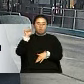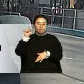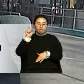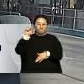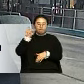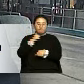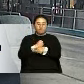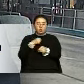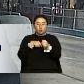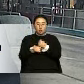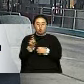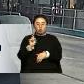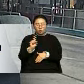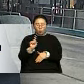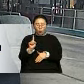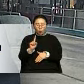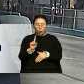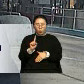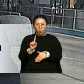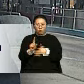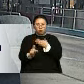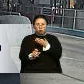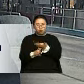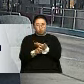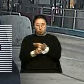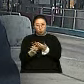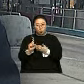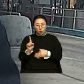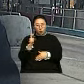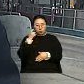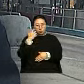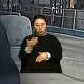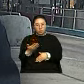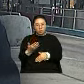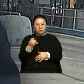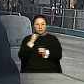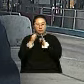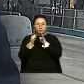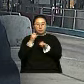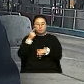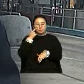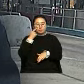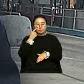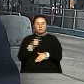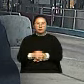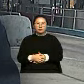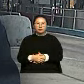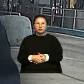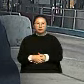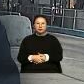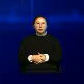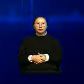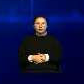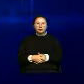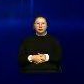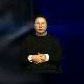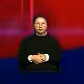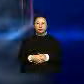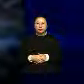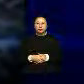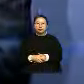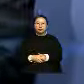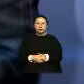나섰습니다. 이유는 무엇인지, 부작용은 없을지 오용석 기자가 신동헌 광주시장과 함께 짚어봤습니다.